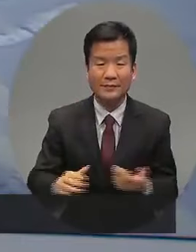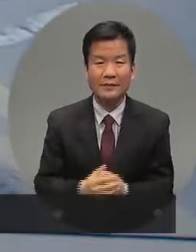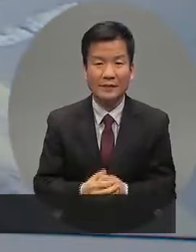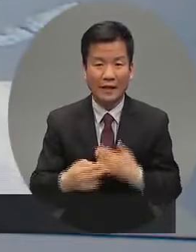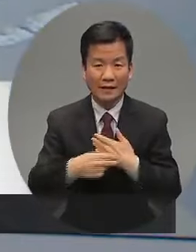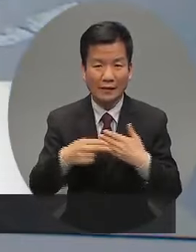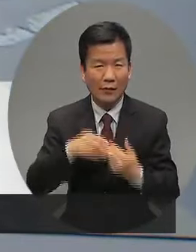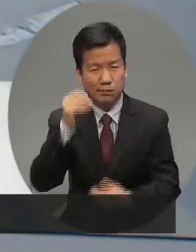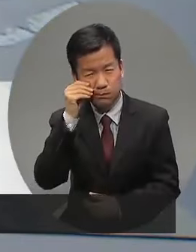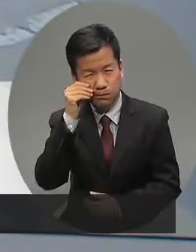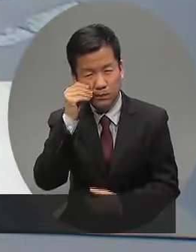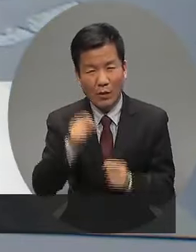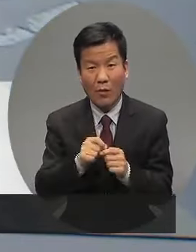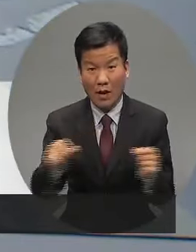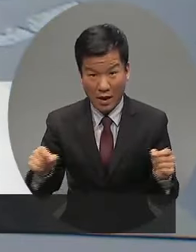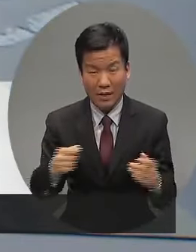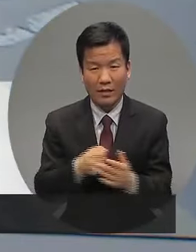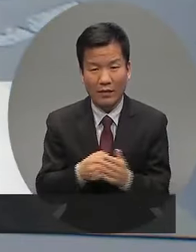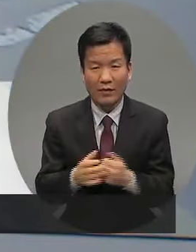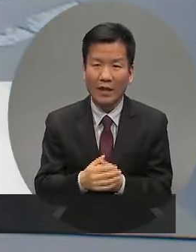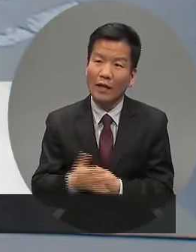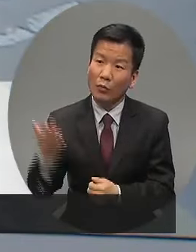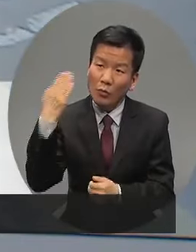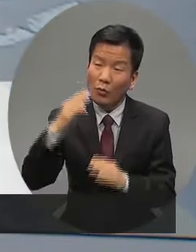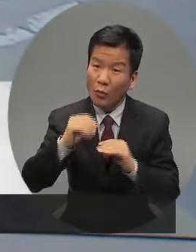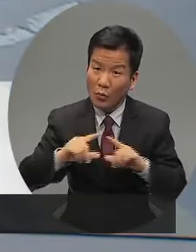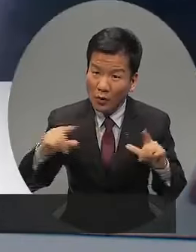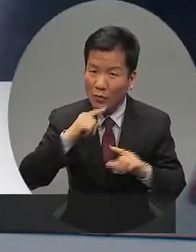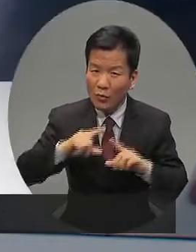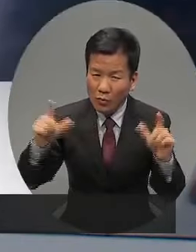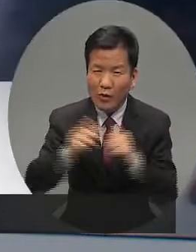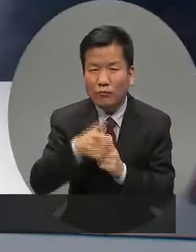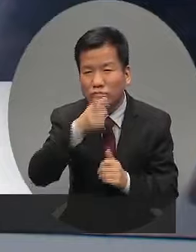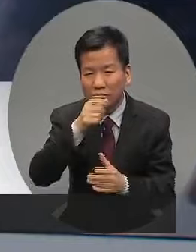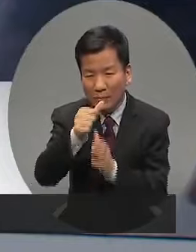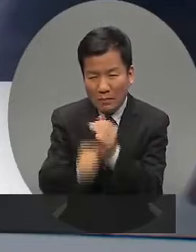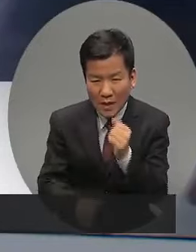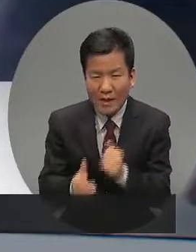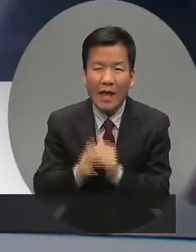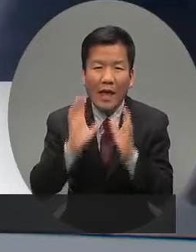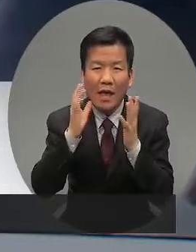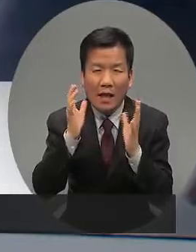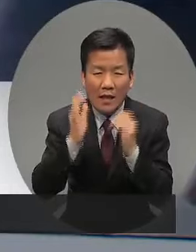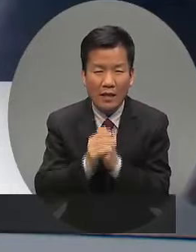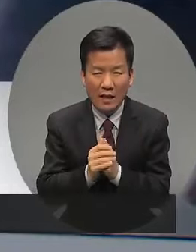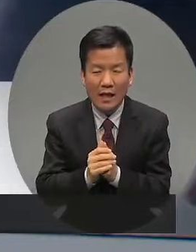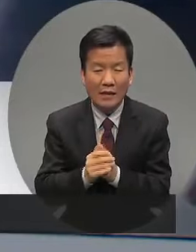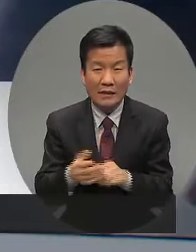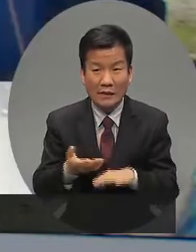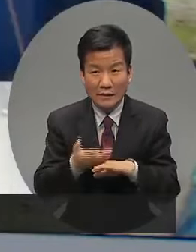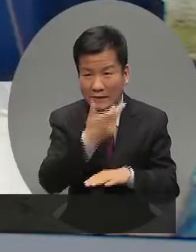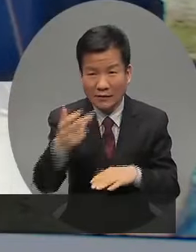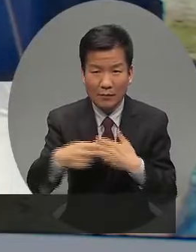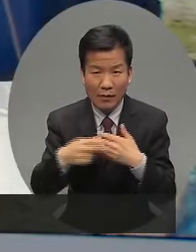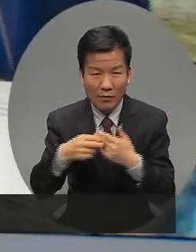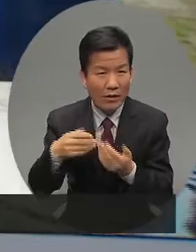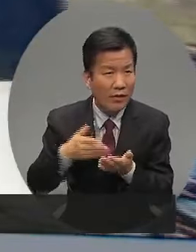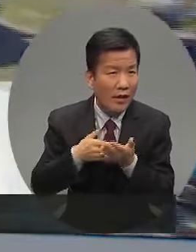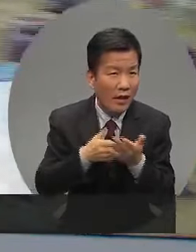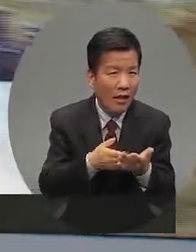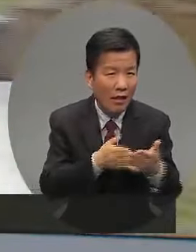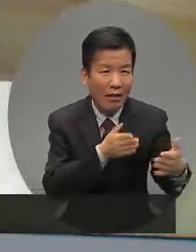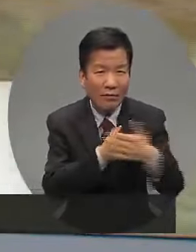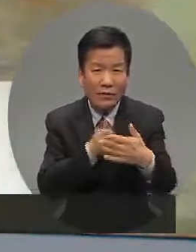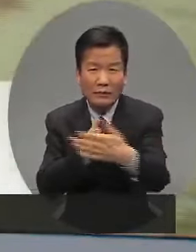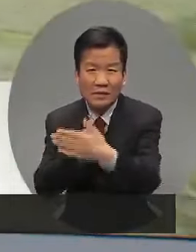의료 공백이 장기화하는 가운데 지난 주말에는 웅덩이에 빠진 33개월 아이가 상급병원 열 곳에서 이송이